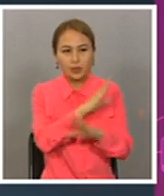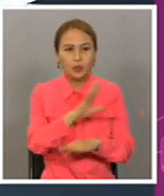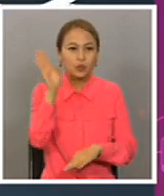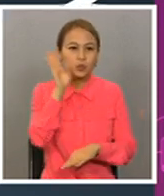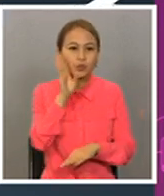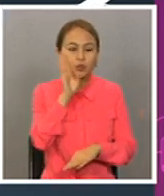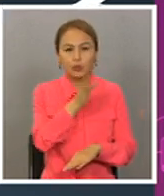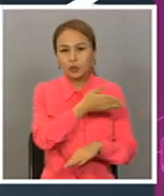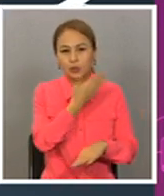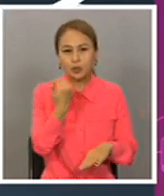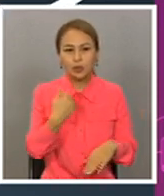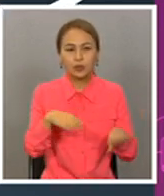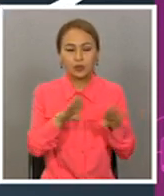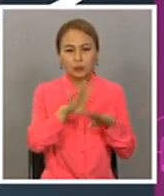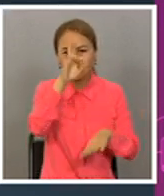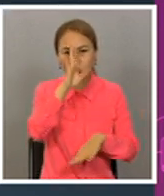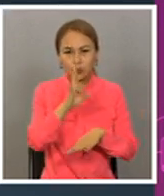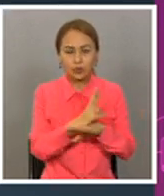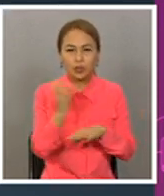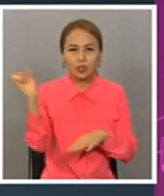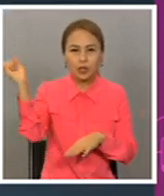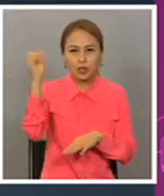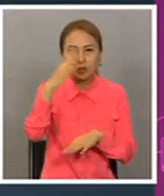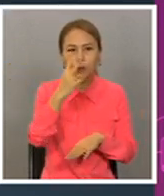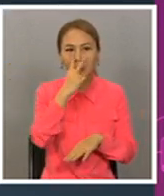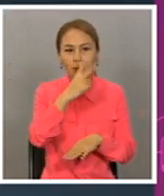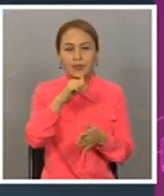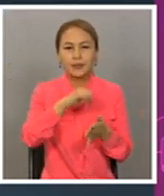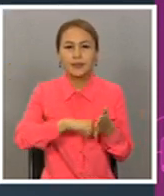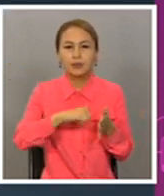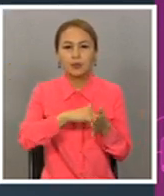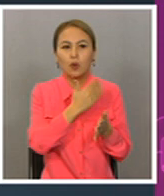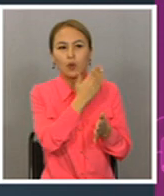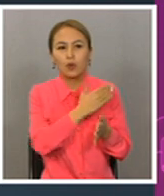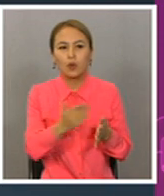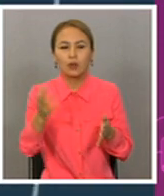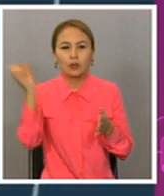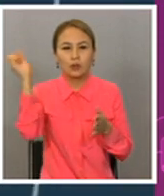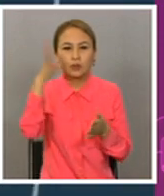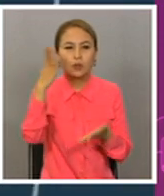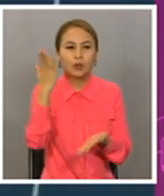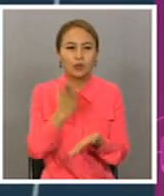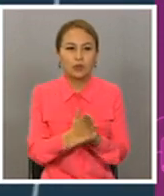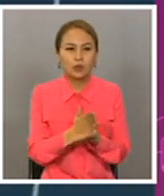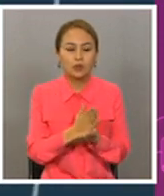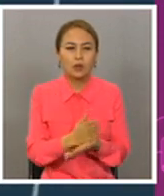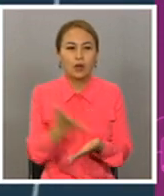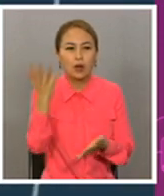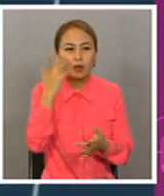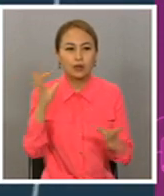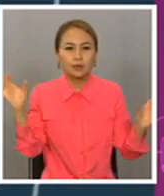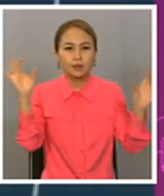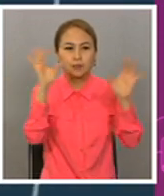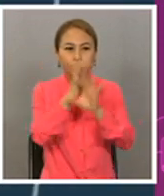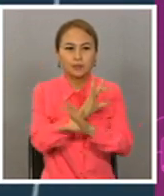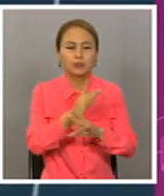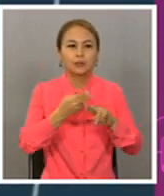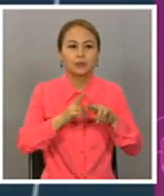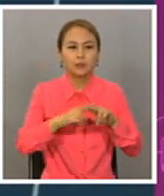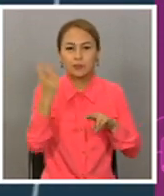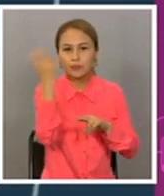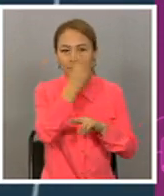жоқ. Түнде ай жарқырап көрінеді, себебі оған күннің сәулесі түседі. Ай толысқан кезде бейнесі анық